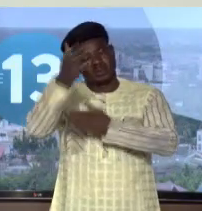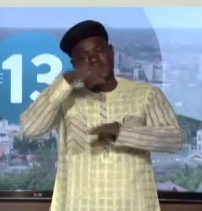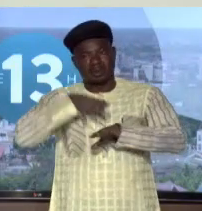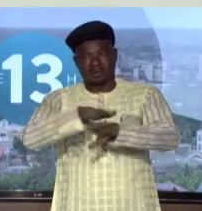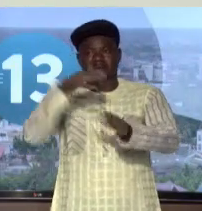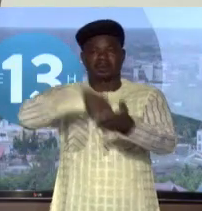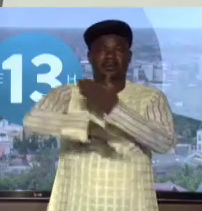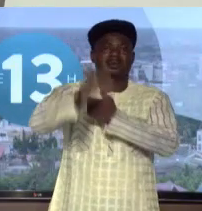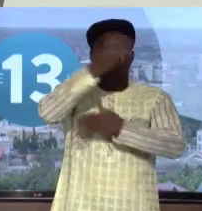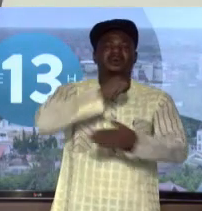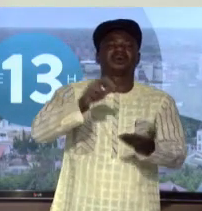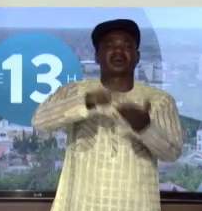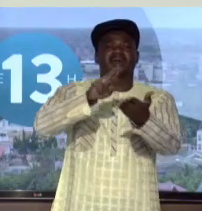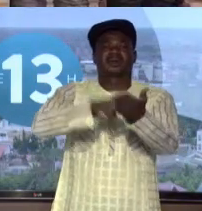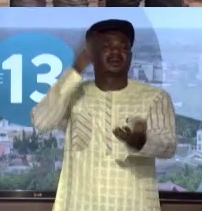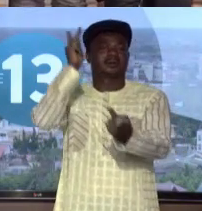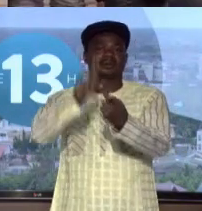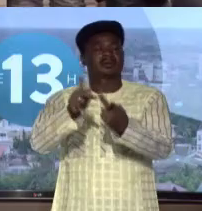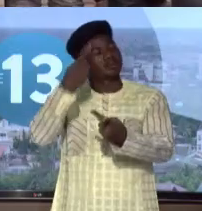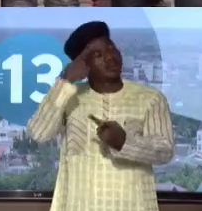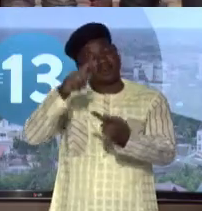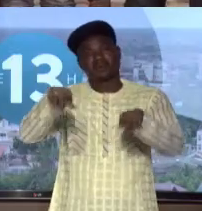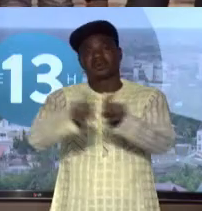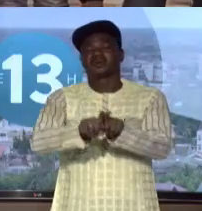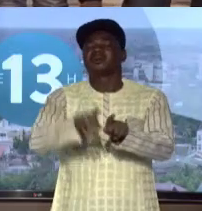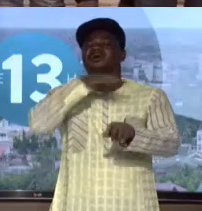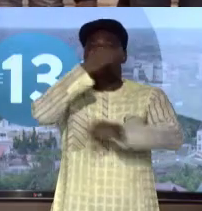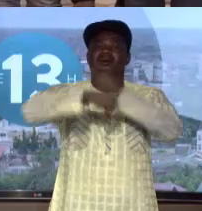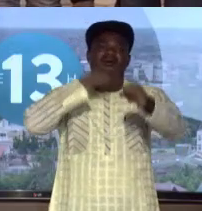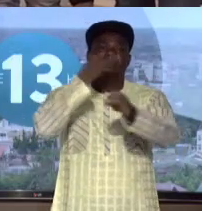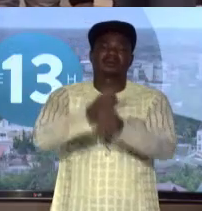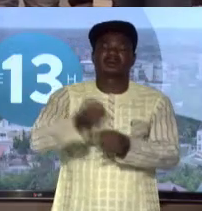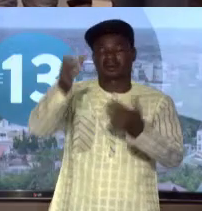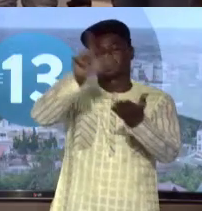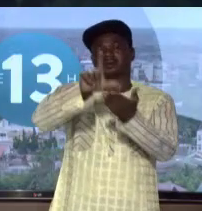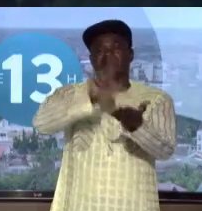conformité du pays aux standards internationaux en matière de blanchiment de capitaux.